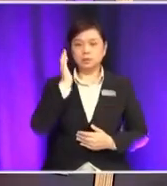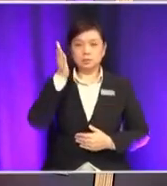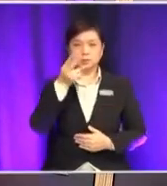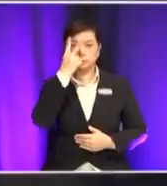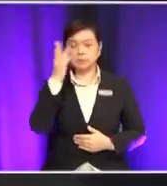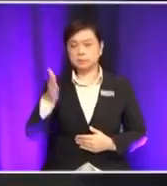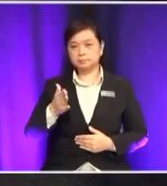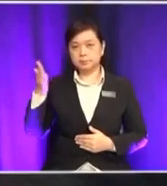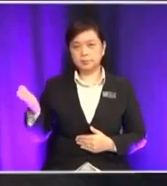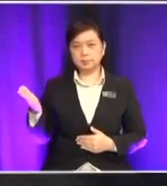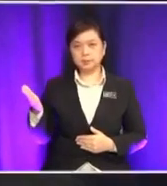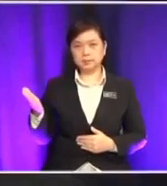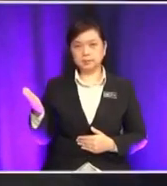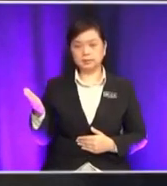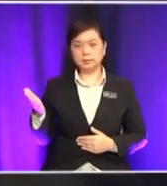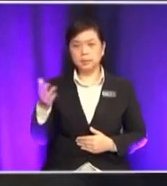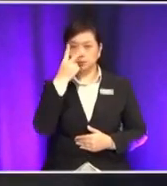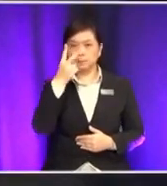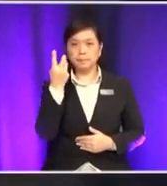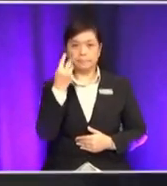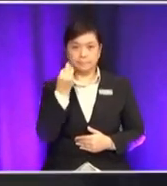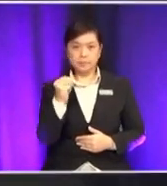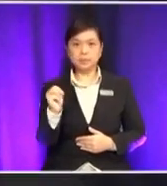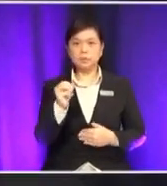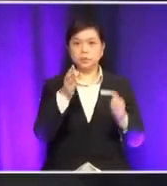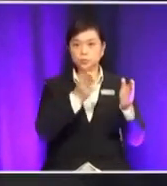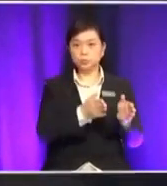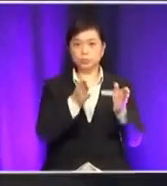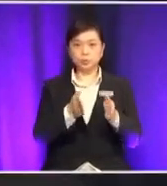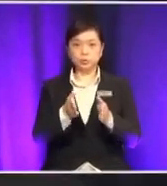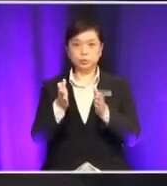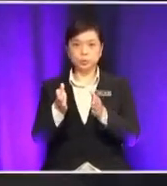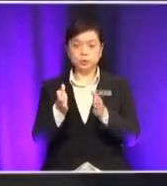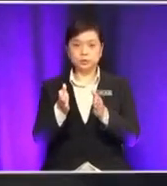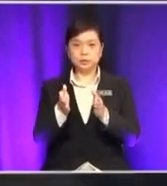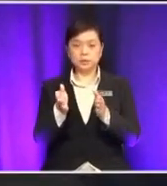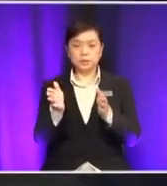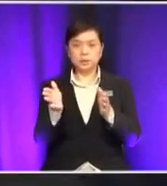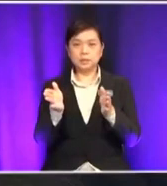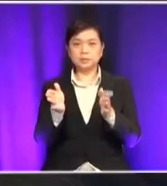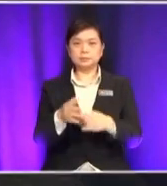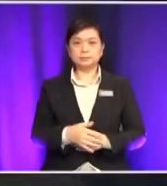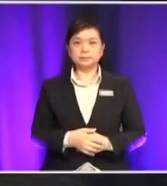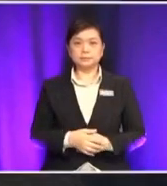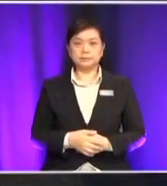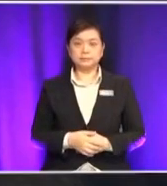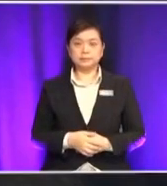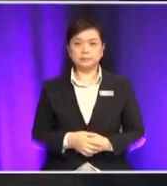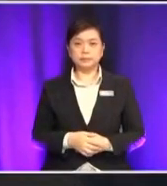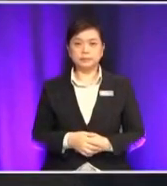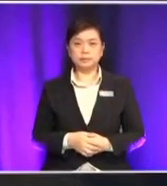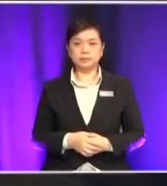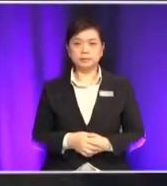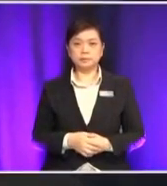anda pun kan mereka menyusul ini pun ada menyusun iya iya tapi itu adalah metafase